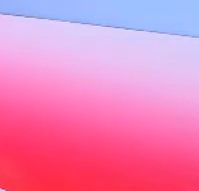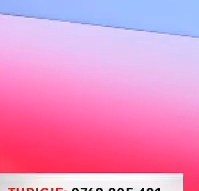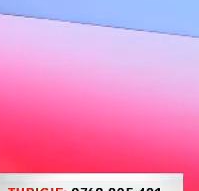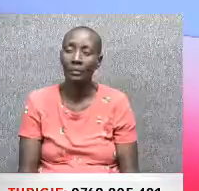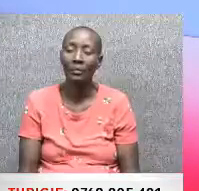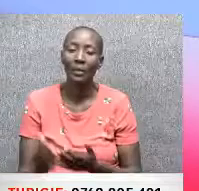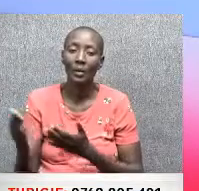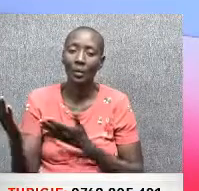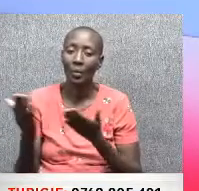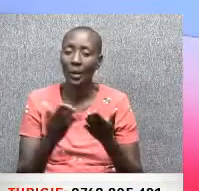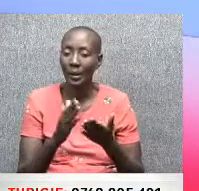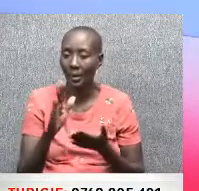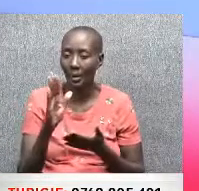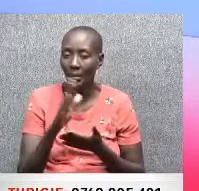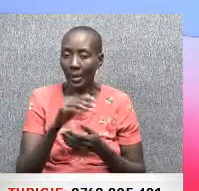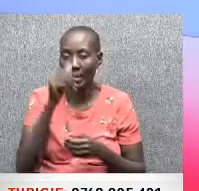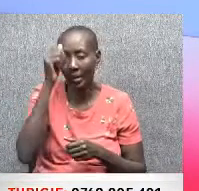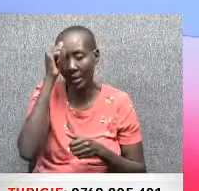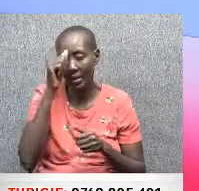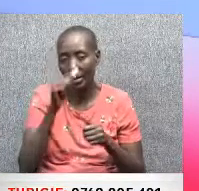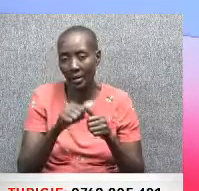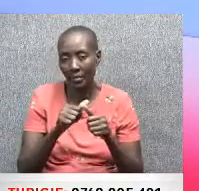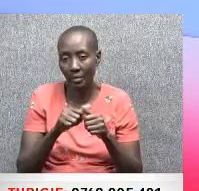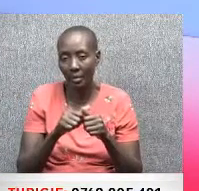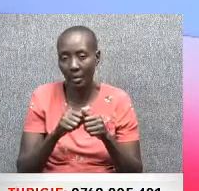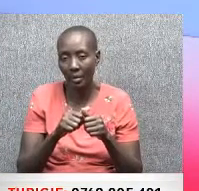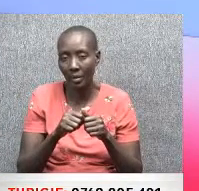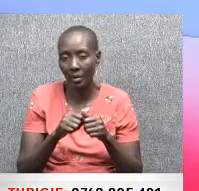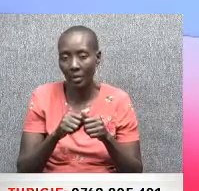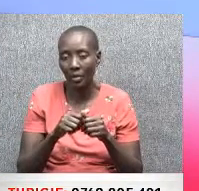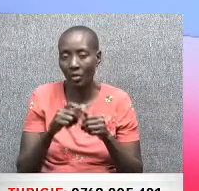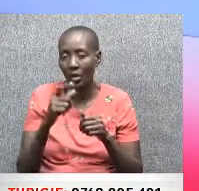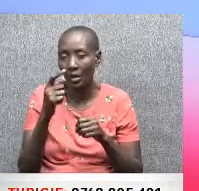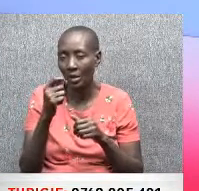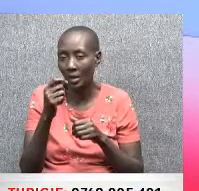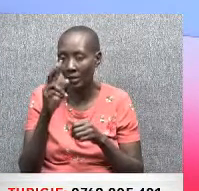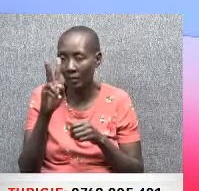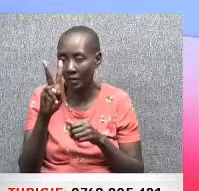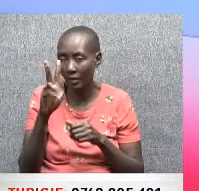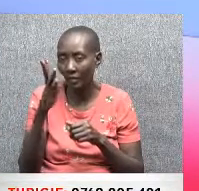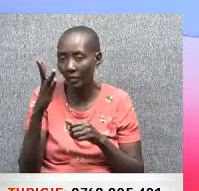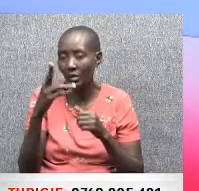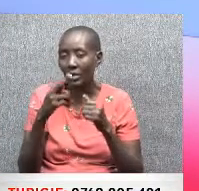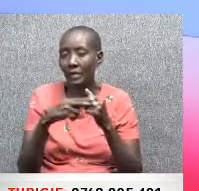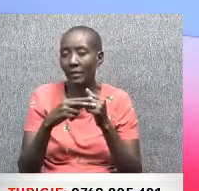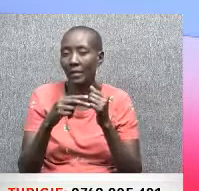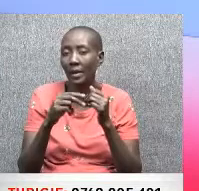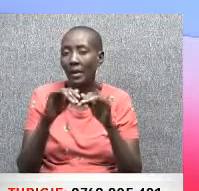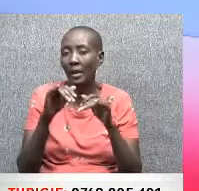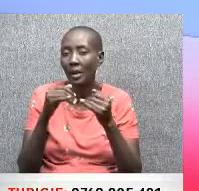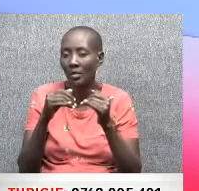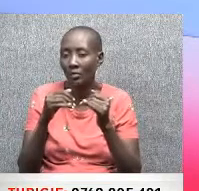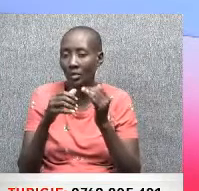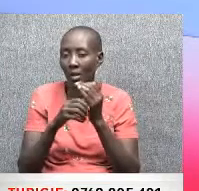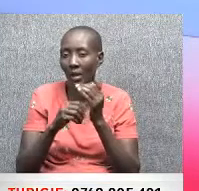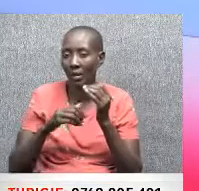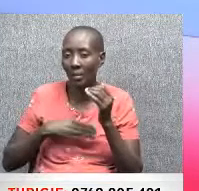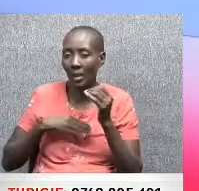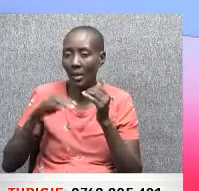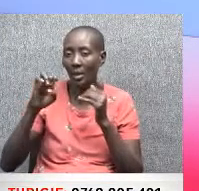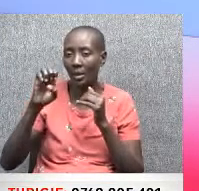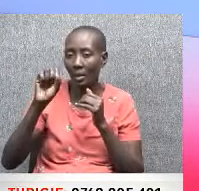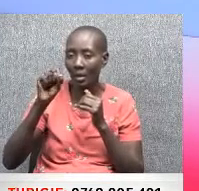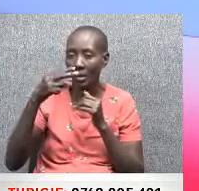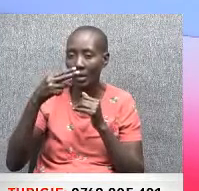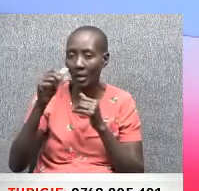Karibu tena mtazamaji, kumbuka unaendelea kutazama Upeo wa TV 47, kuwa nami Esha Omar na mtangazaji kwa lugha ishara